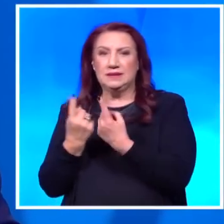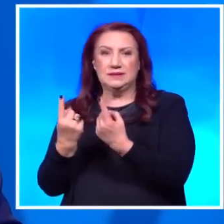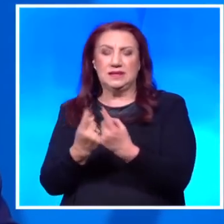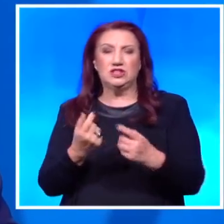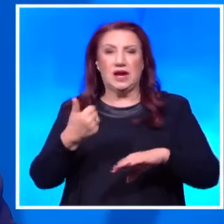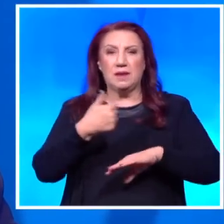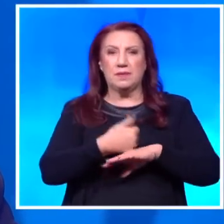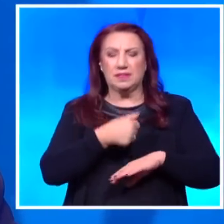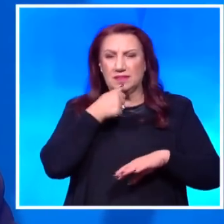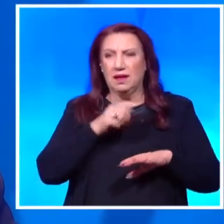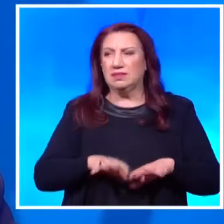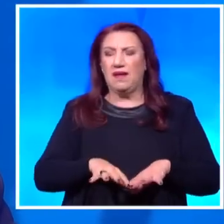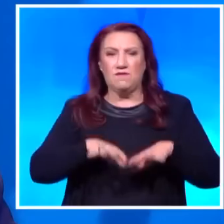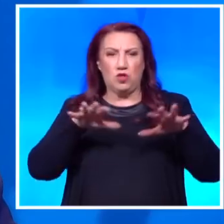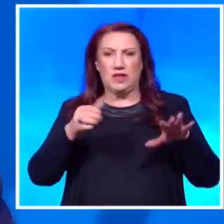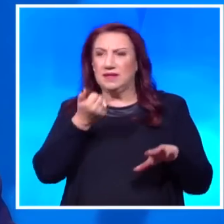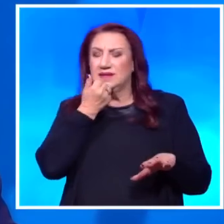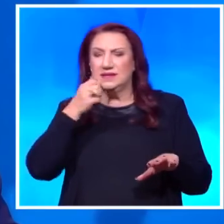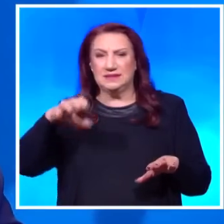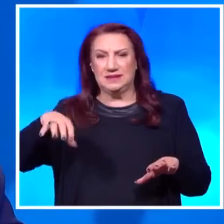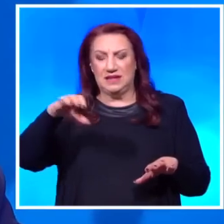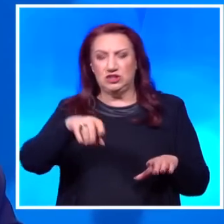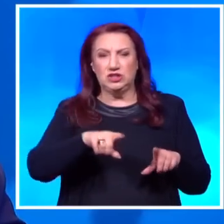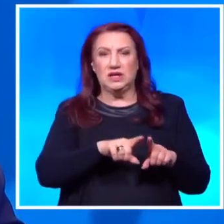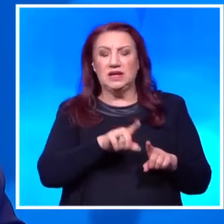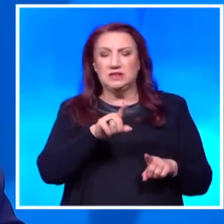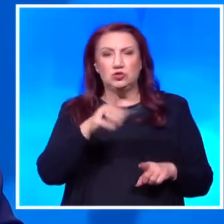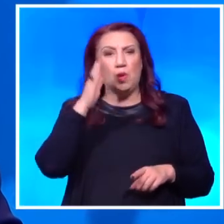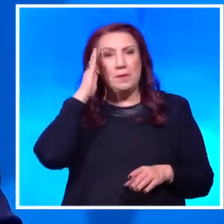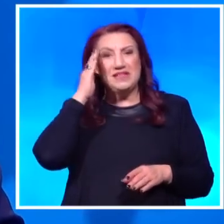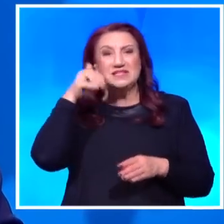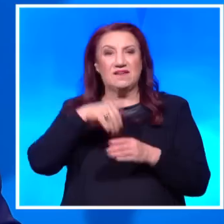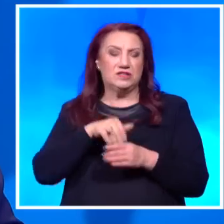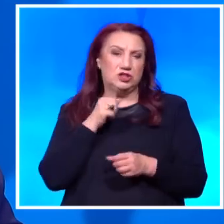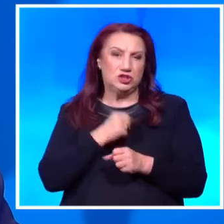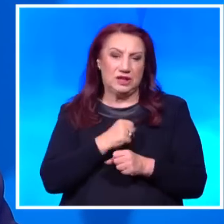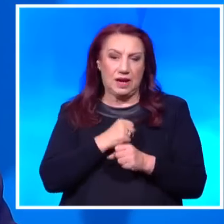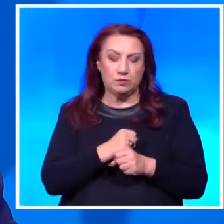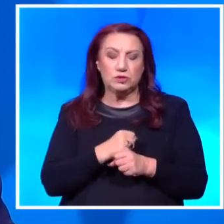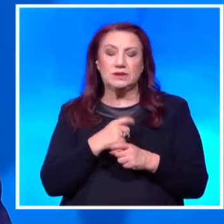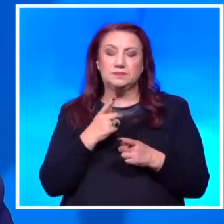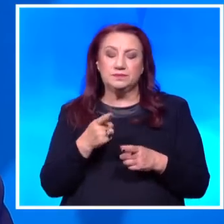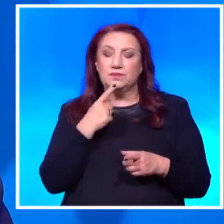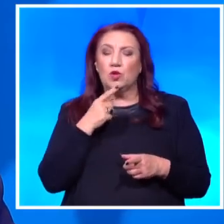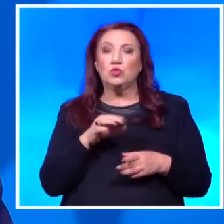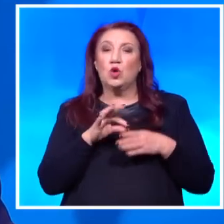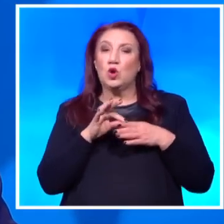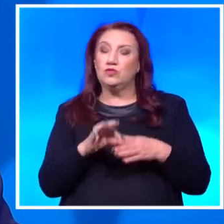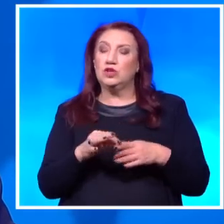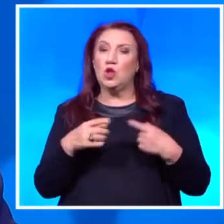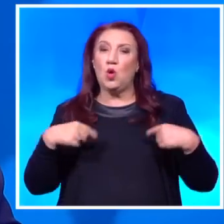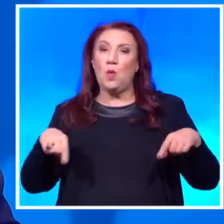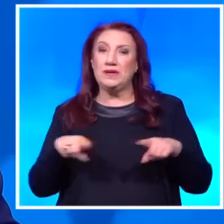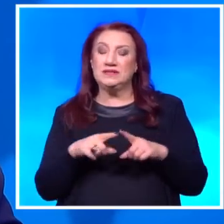и министъра на вътрешните работи, който ръководи Междуведомствената комисия за възстановяване и подпомагане към Министерския